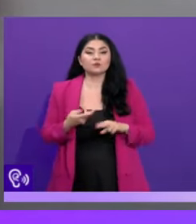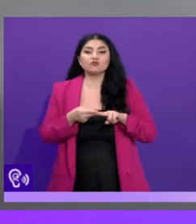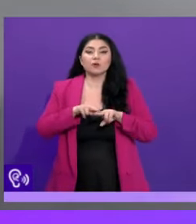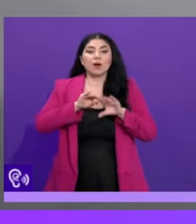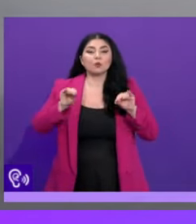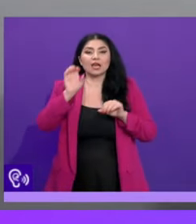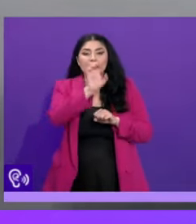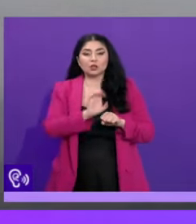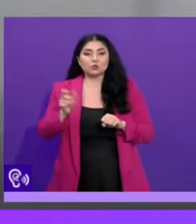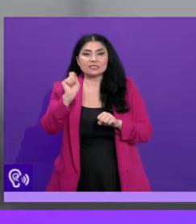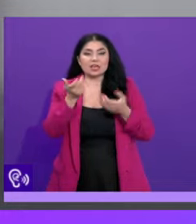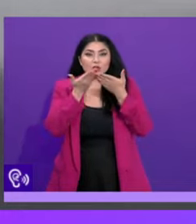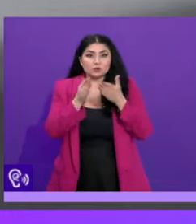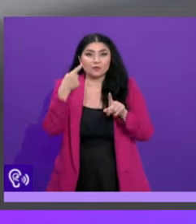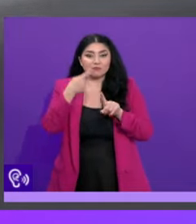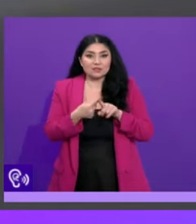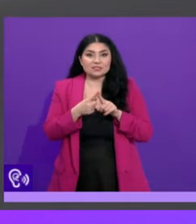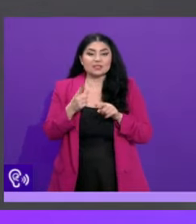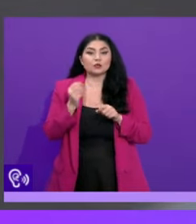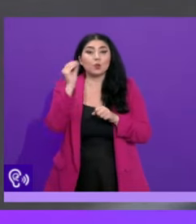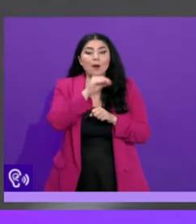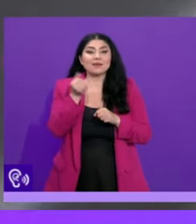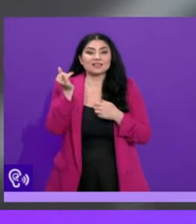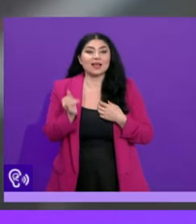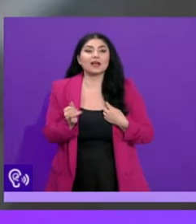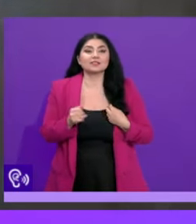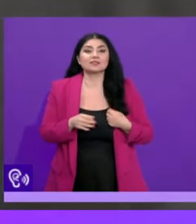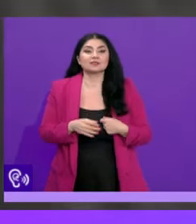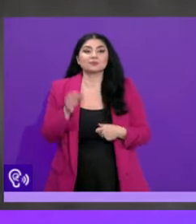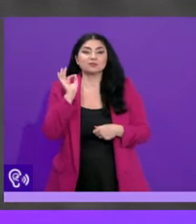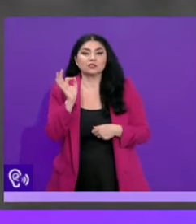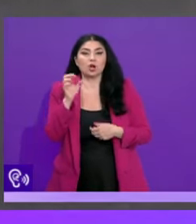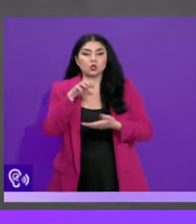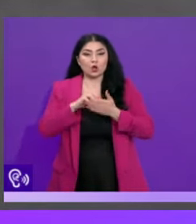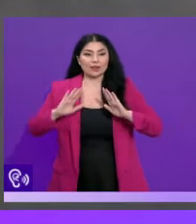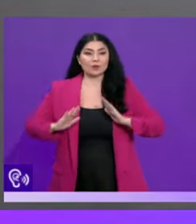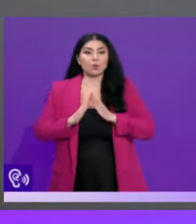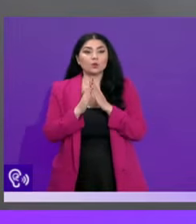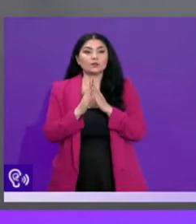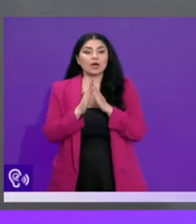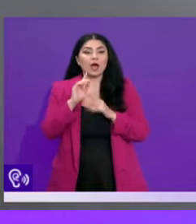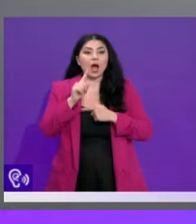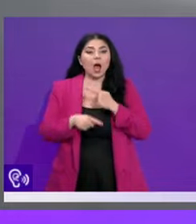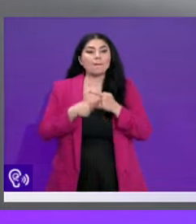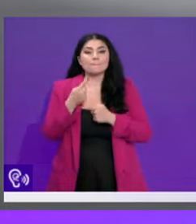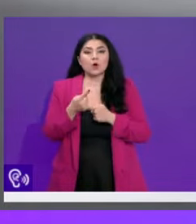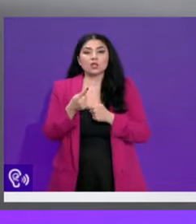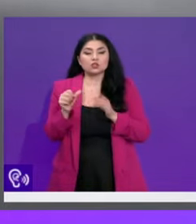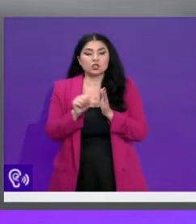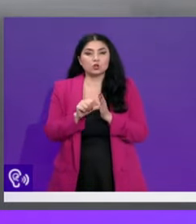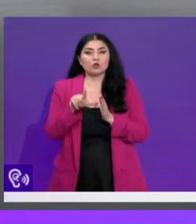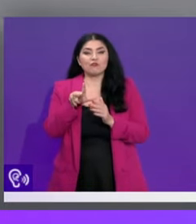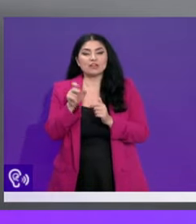parte a țării, începând chiar din această după-amiază, în mod deosebit zonele montane, apoi în partea de centru,